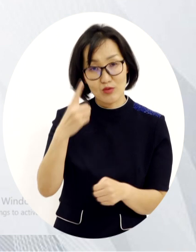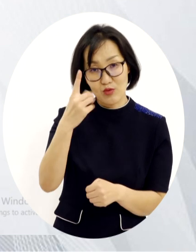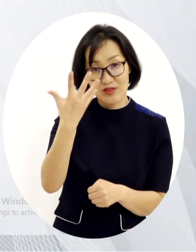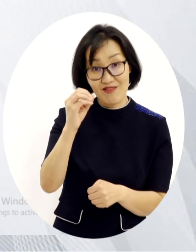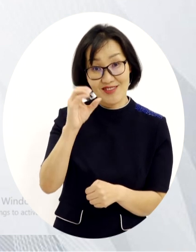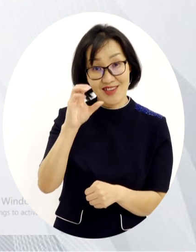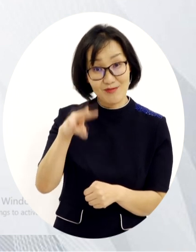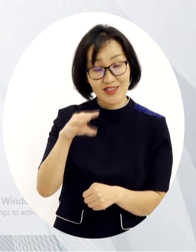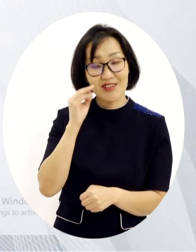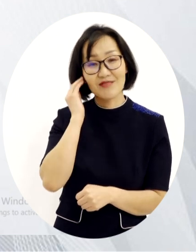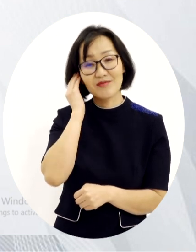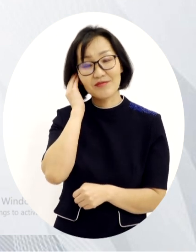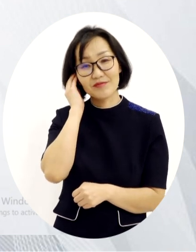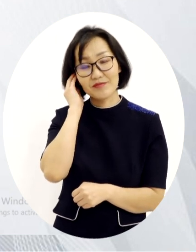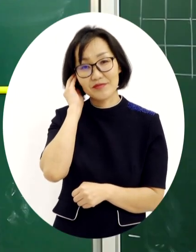150.